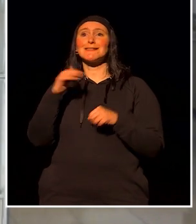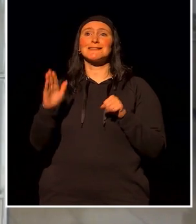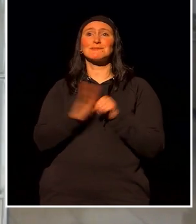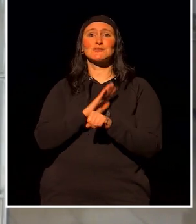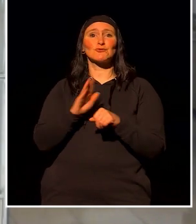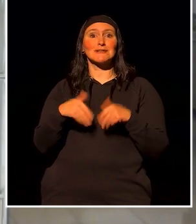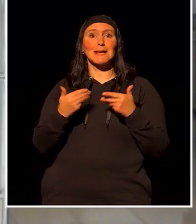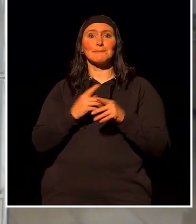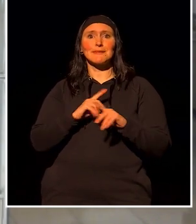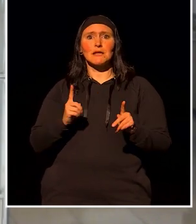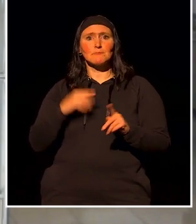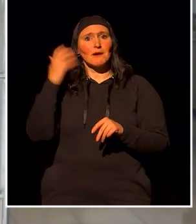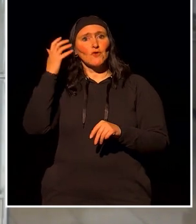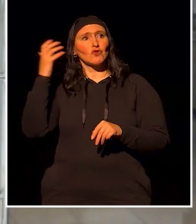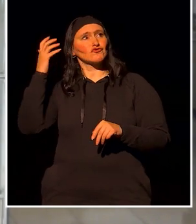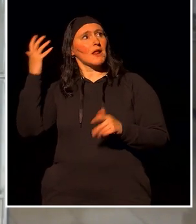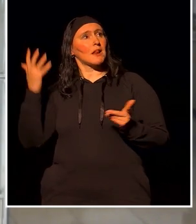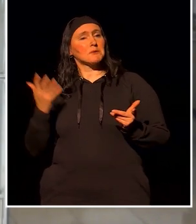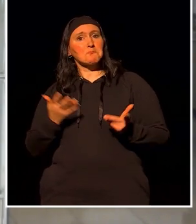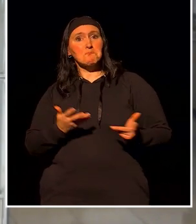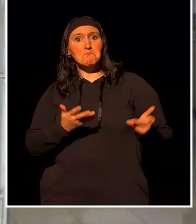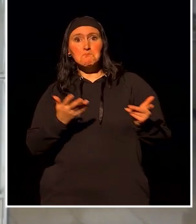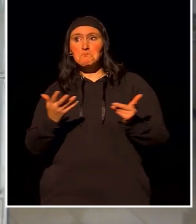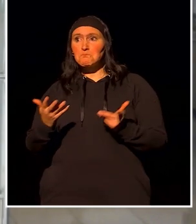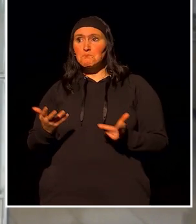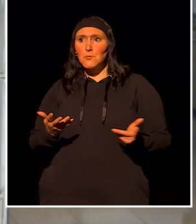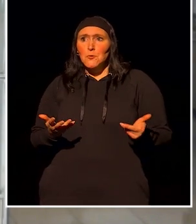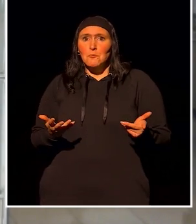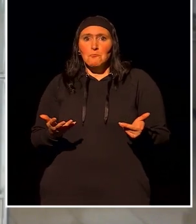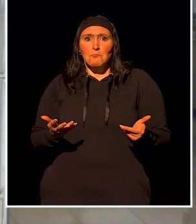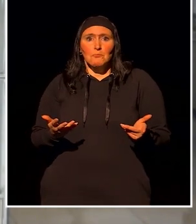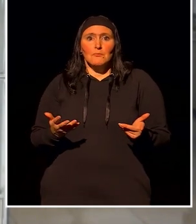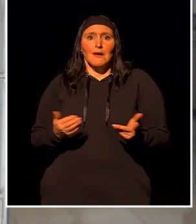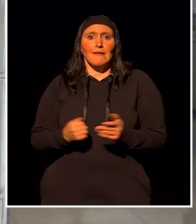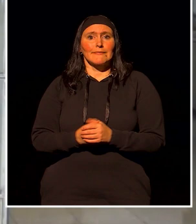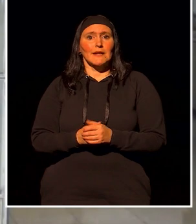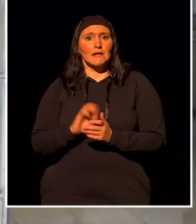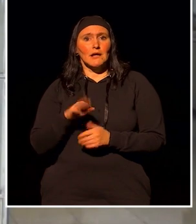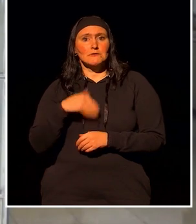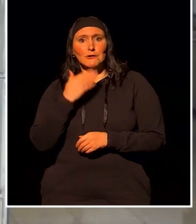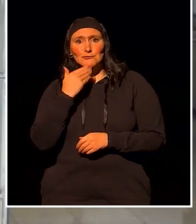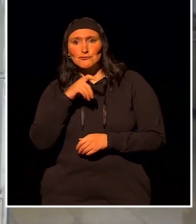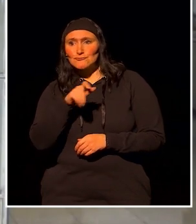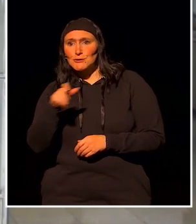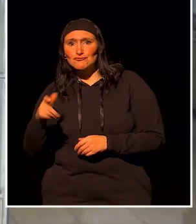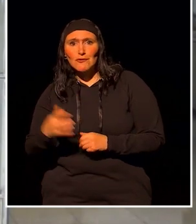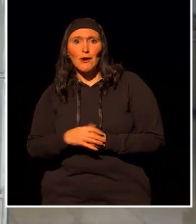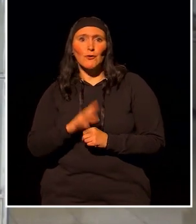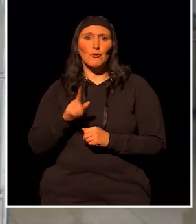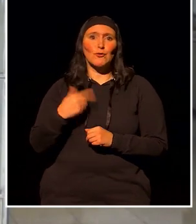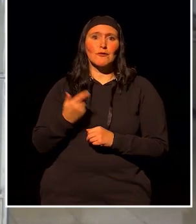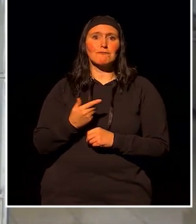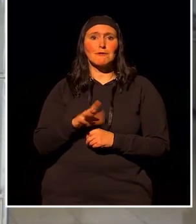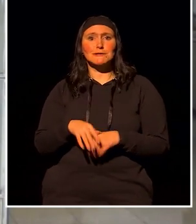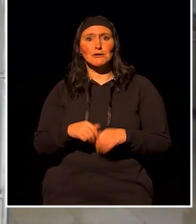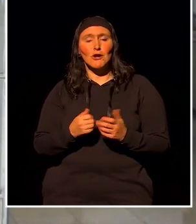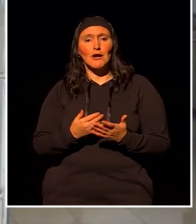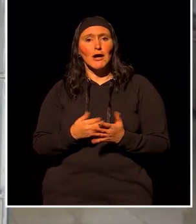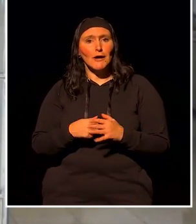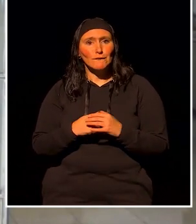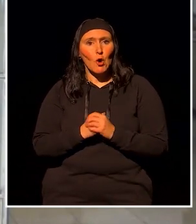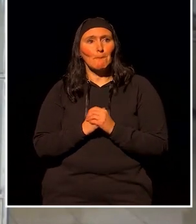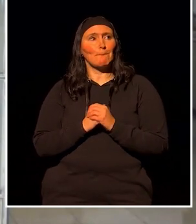Hätten dann Juden irgendwie außer ein paar fromme Juden oder orthodoxe Juden, die nah an den heiligen Städten sein wollen, hätte es